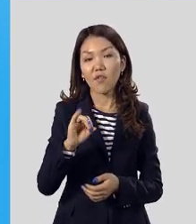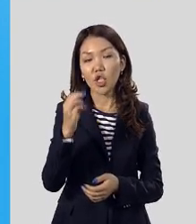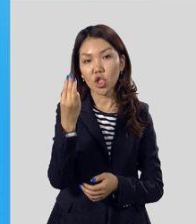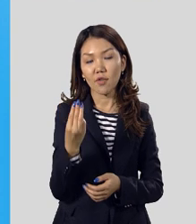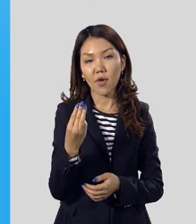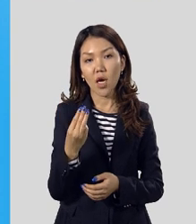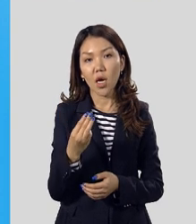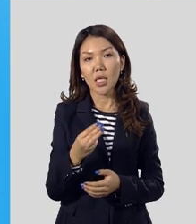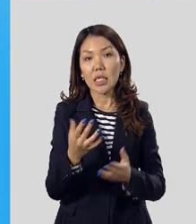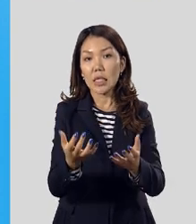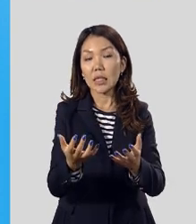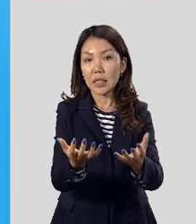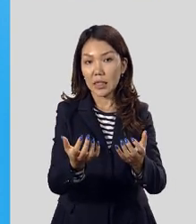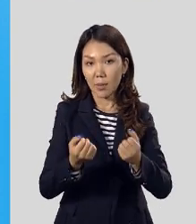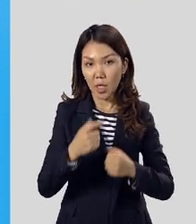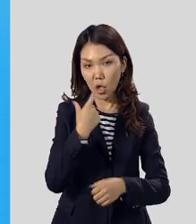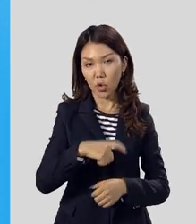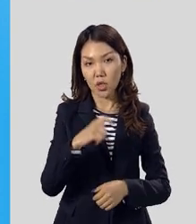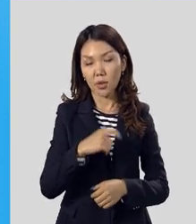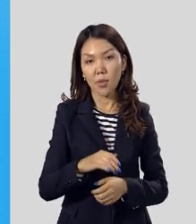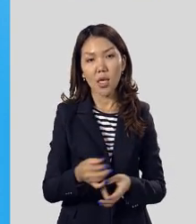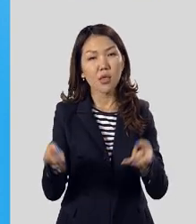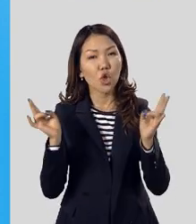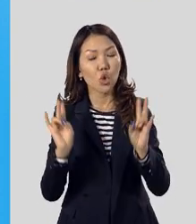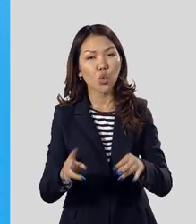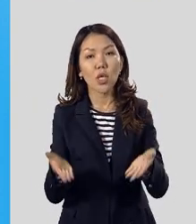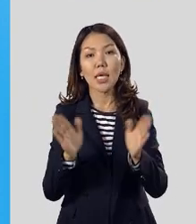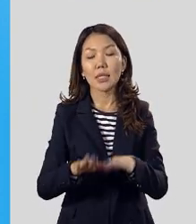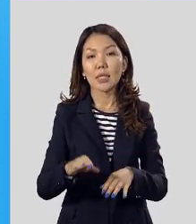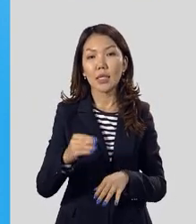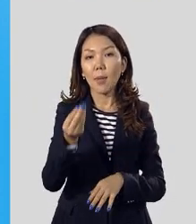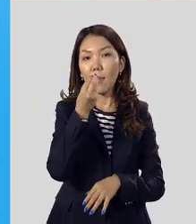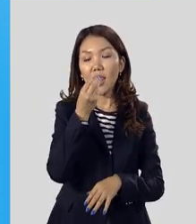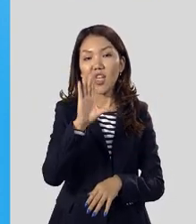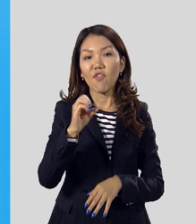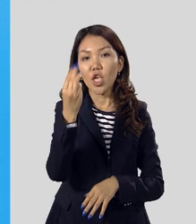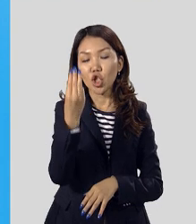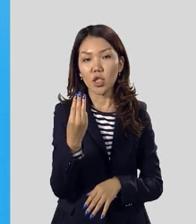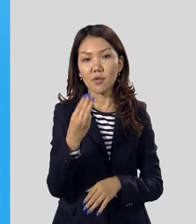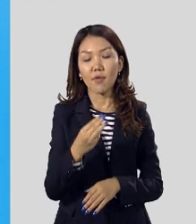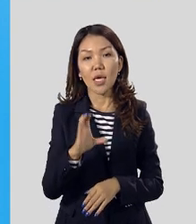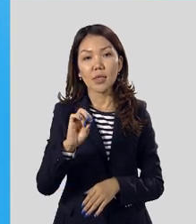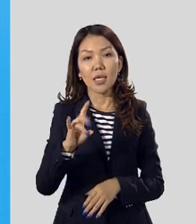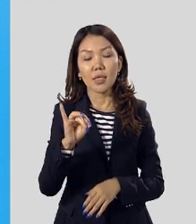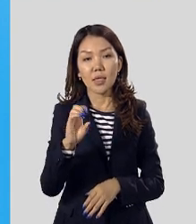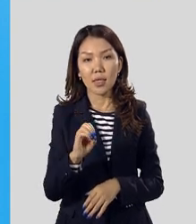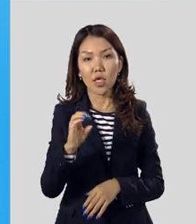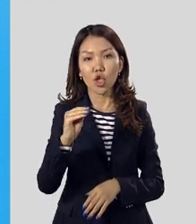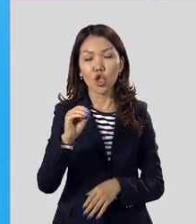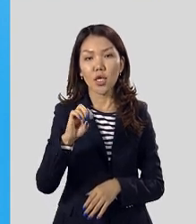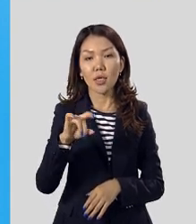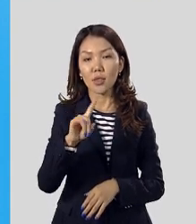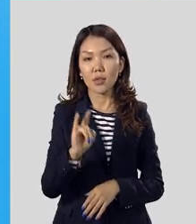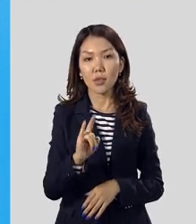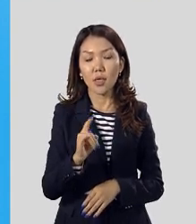уносят углекислый газ и ненужные остатки питательных веществ. Сальные железы вырабатывают